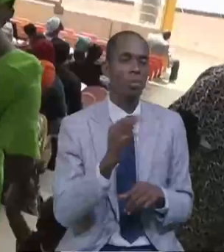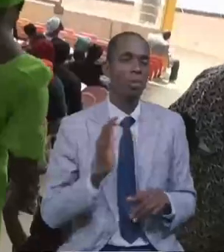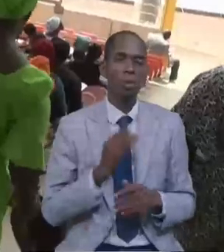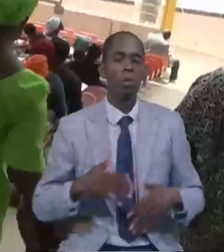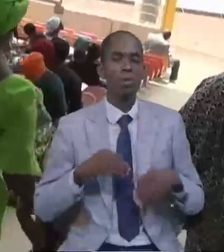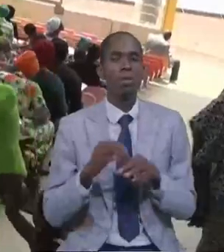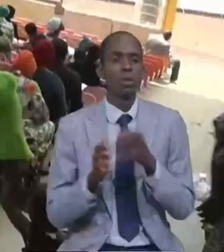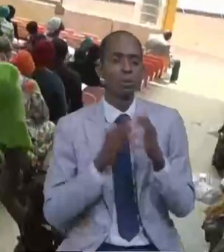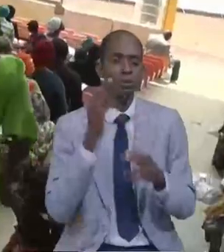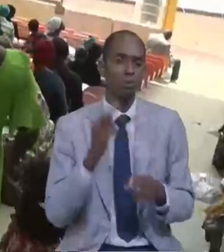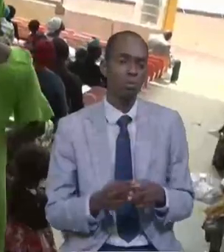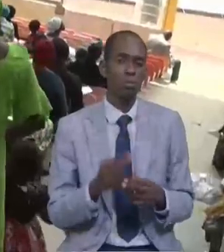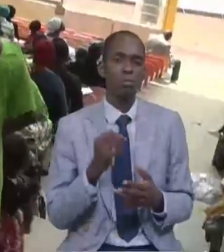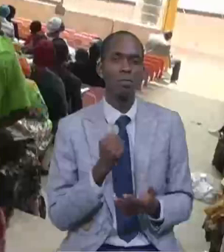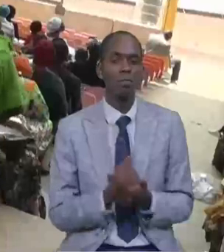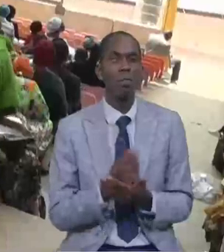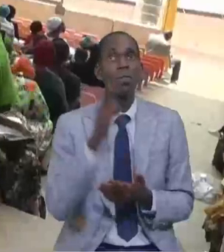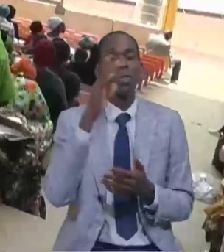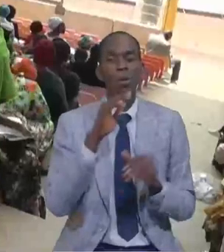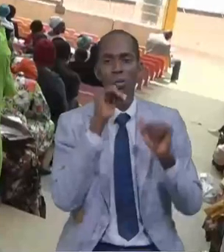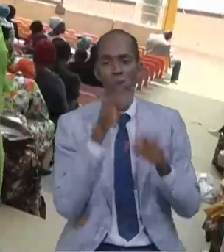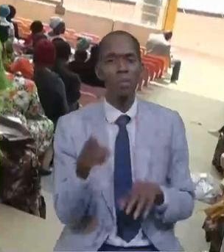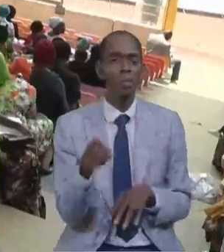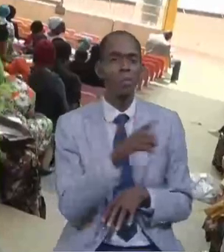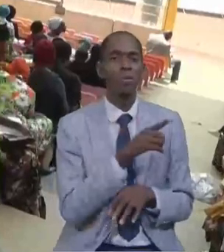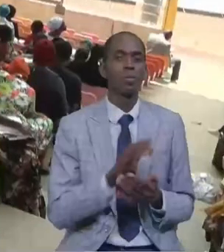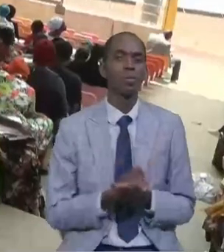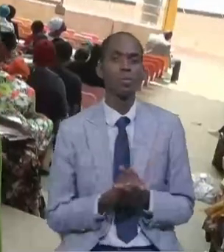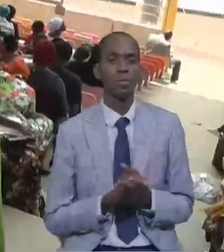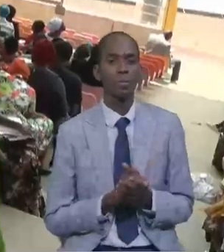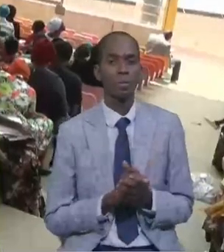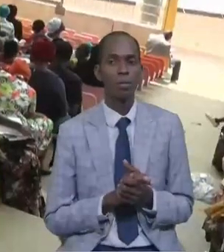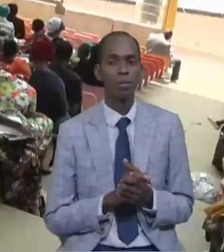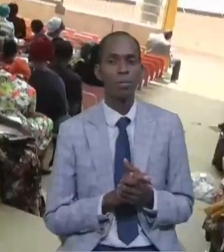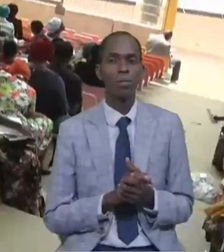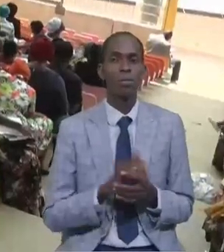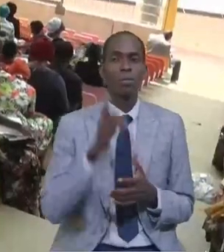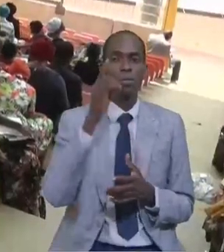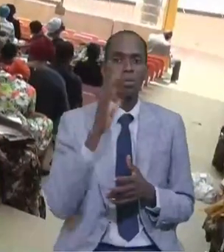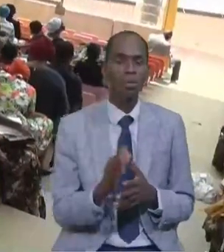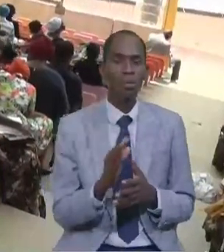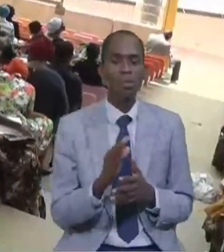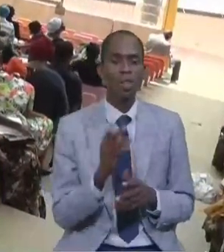Que Dieu vous élève. Que Dieu mette toute sa grâce en vous.